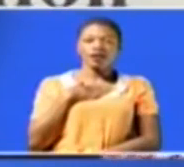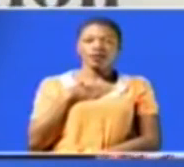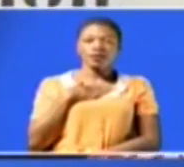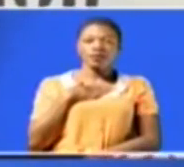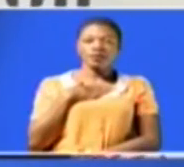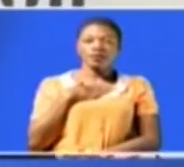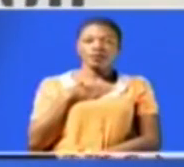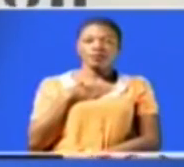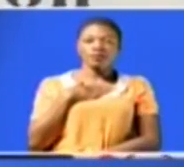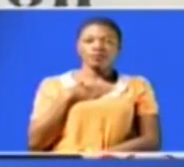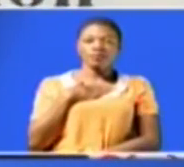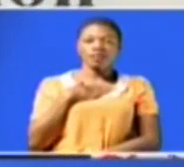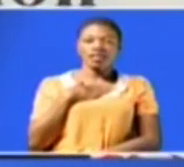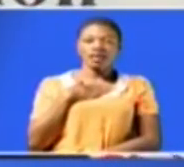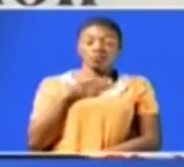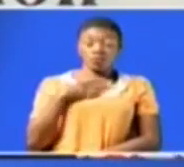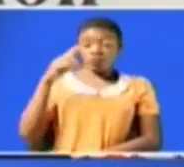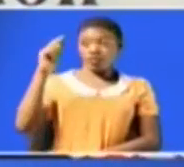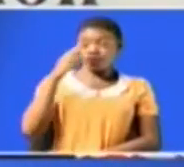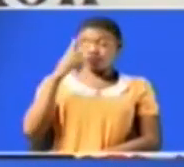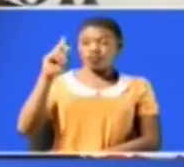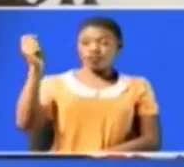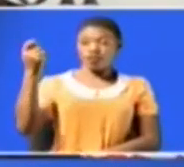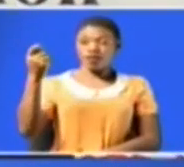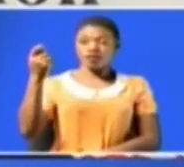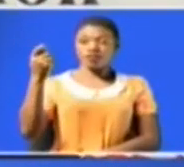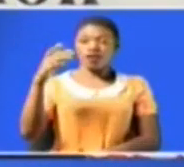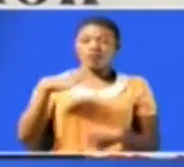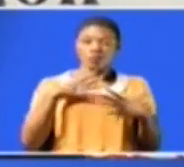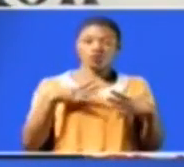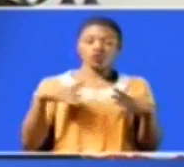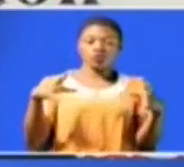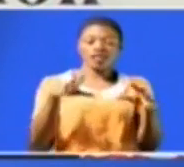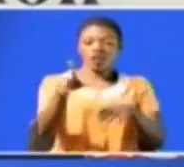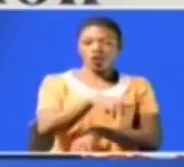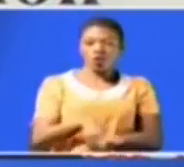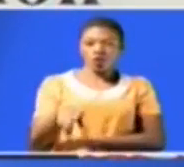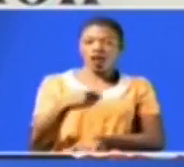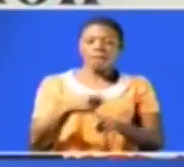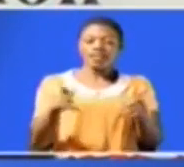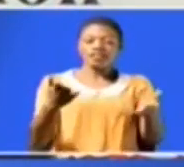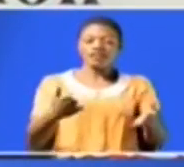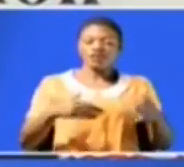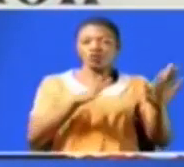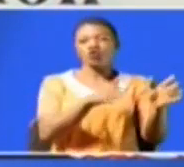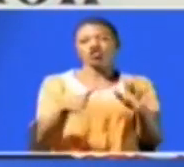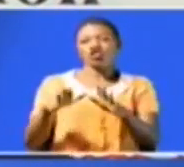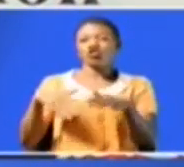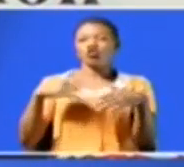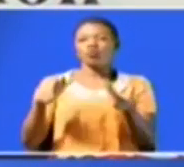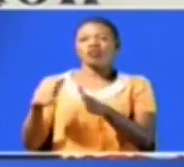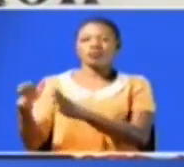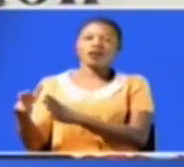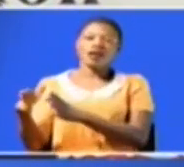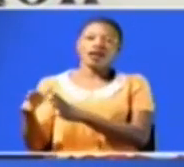playing on the local scene. It also gives us a chance to prepare for the upcoming seven seasons